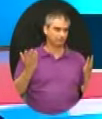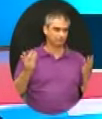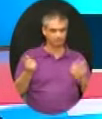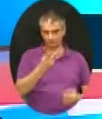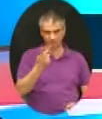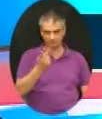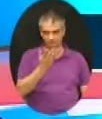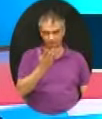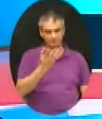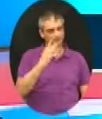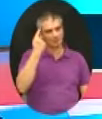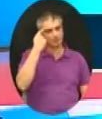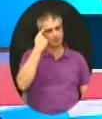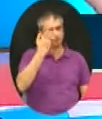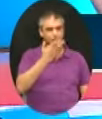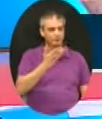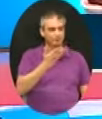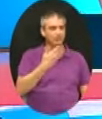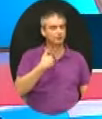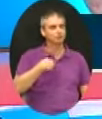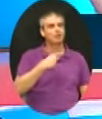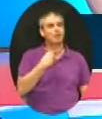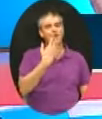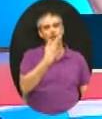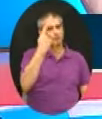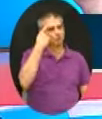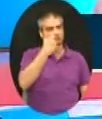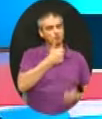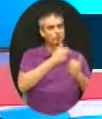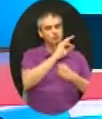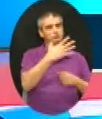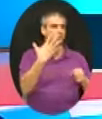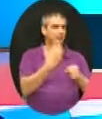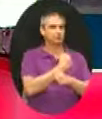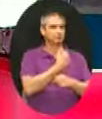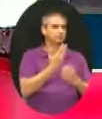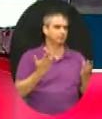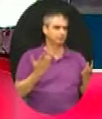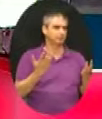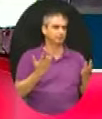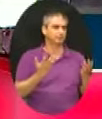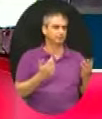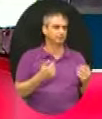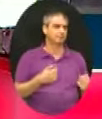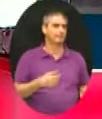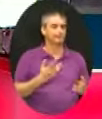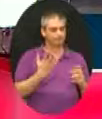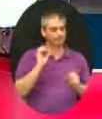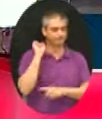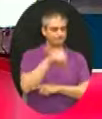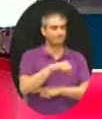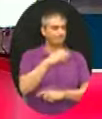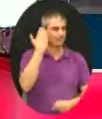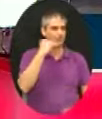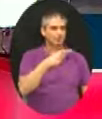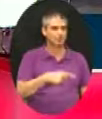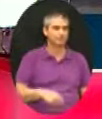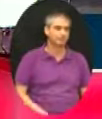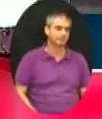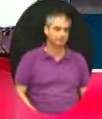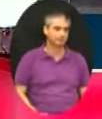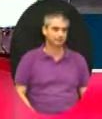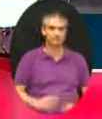ככה, מה אתם חושבים, אני רוצה לתת, בכמה אתה חושב שהמועמד שלך יצליח להביס את קלינטון?